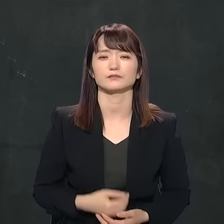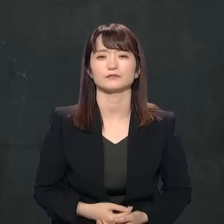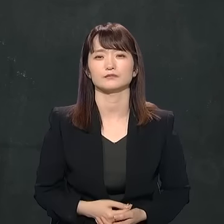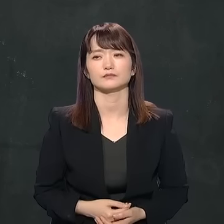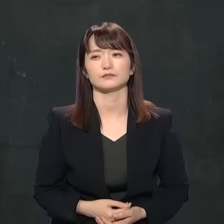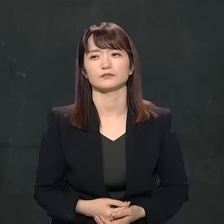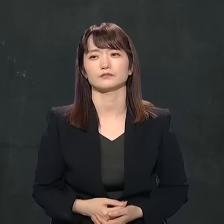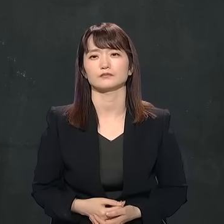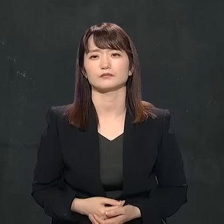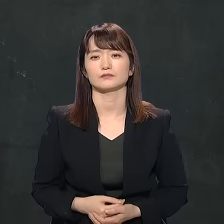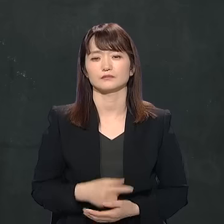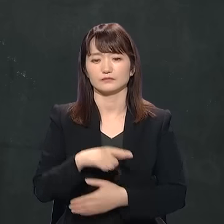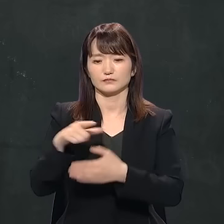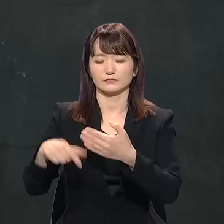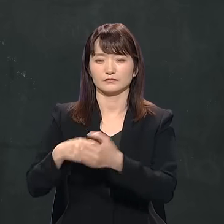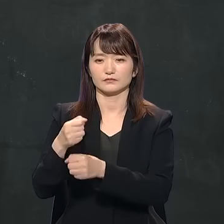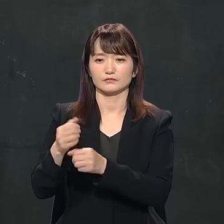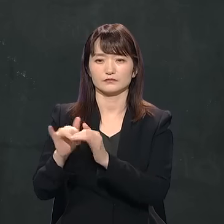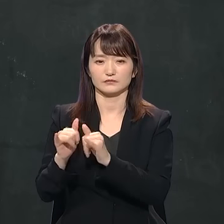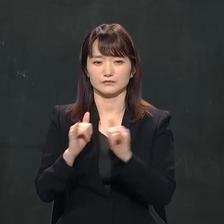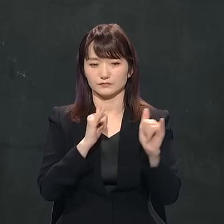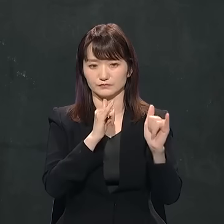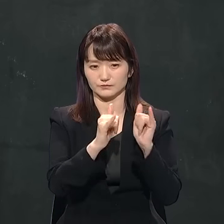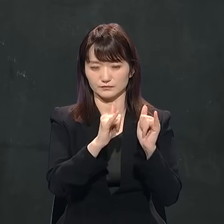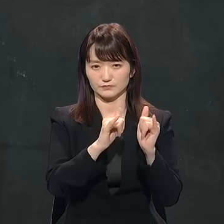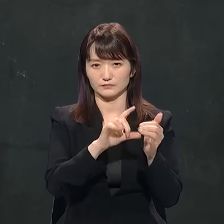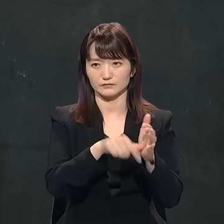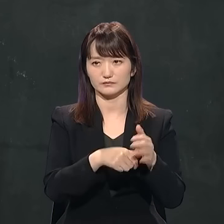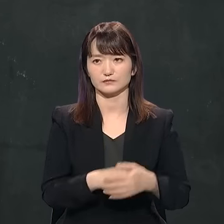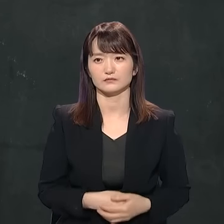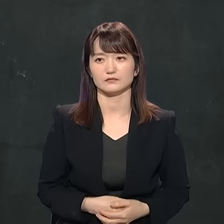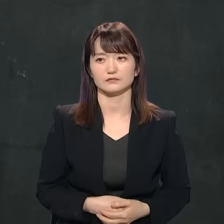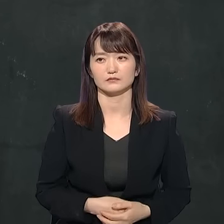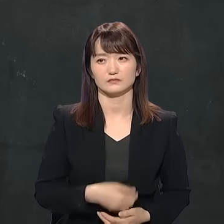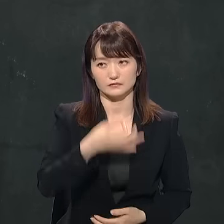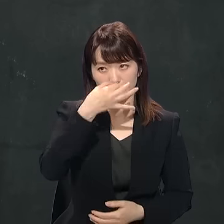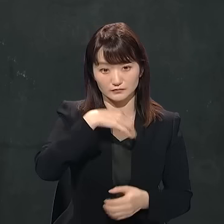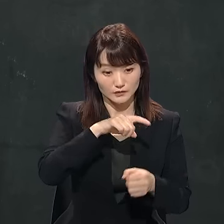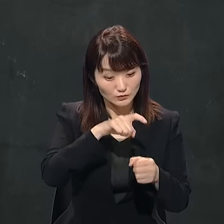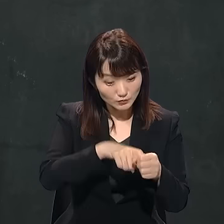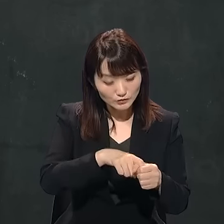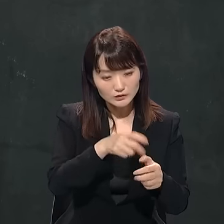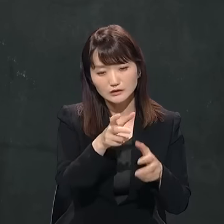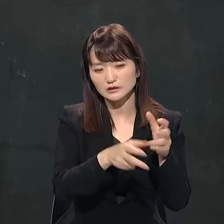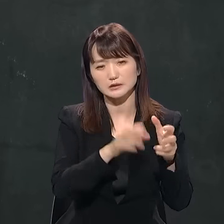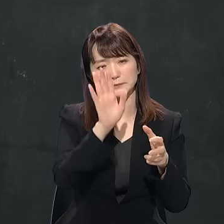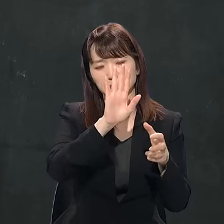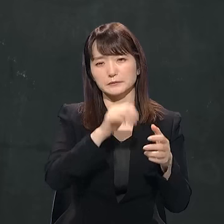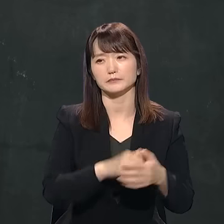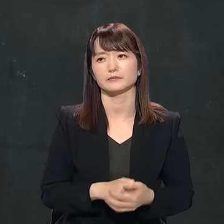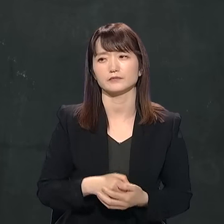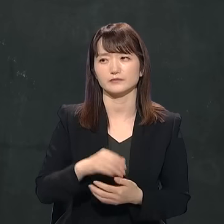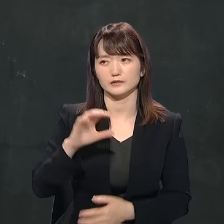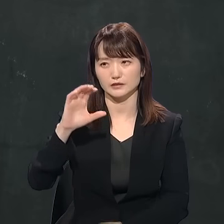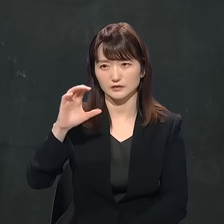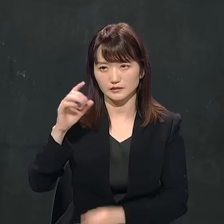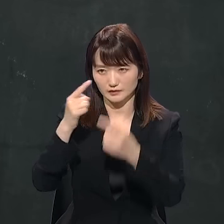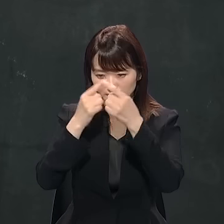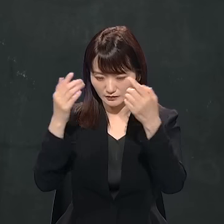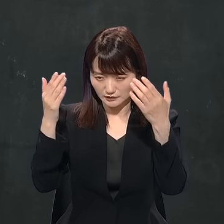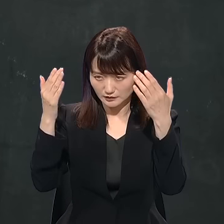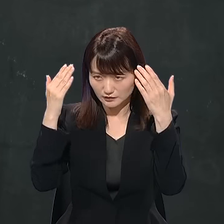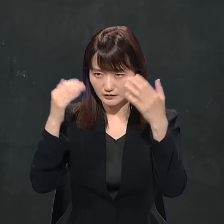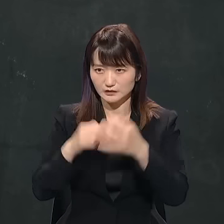그 제작진고 통화를 하는 그 과정에서 아 이게 수익 목적으로 하는 사업이 아니고 카톨릭대 응용 회부